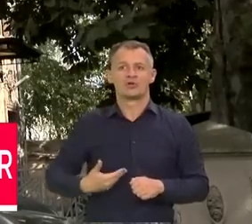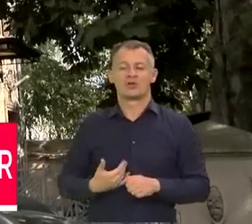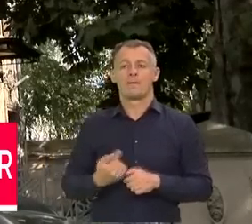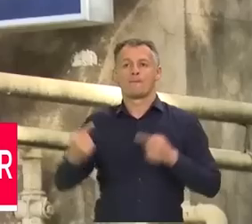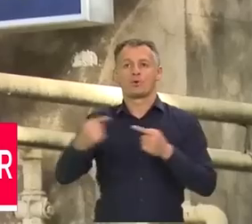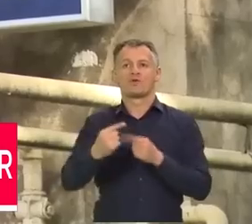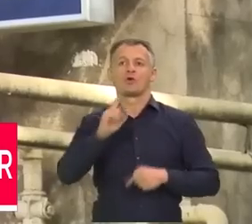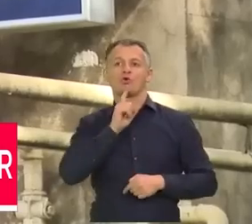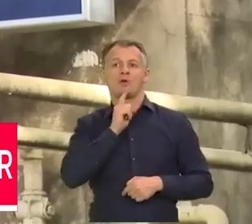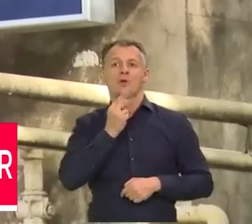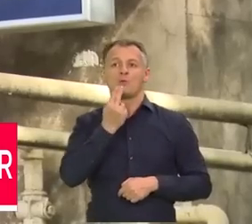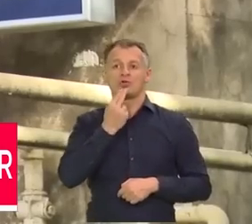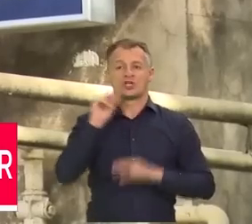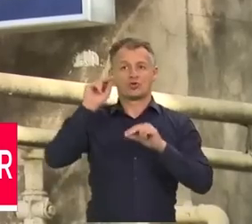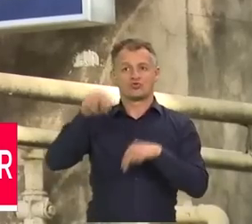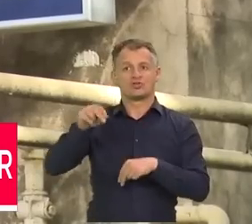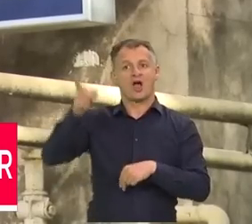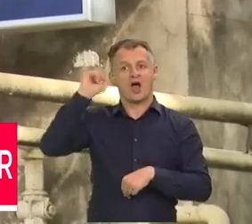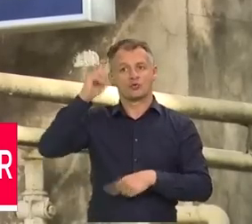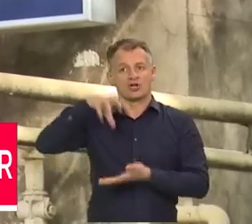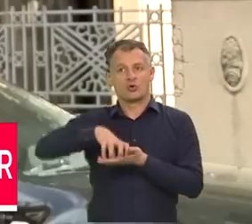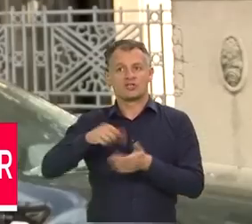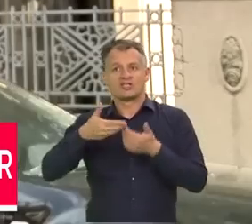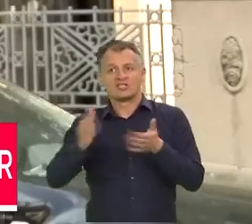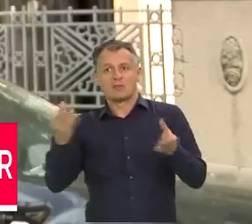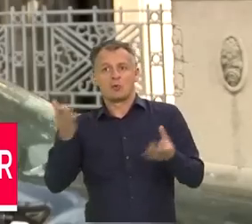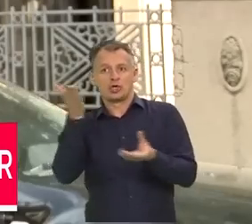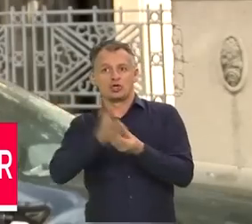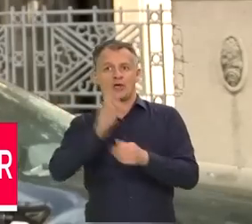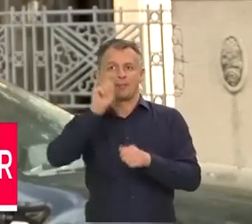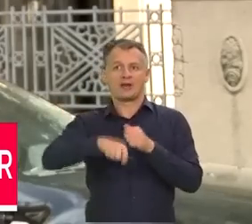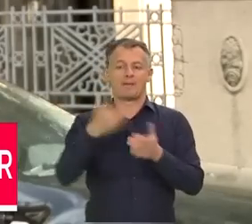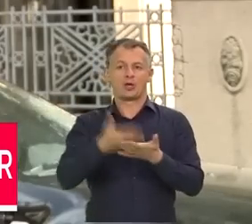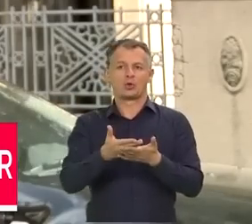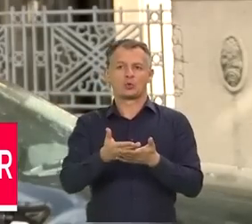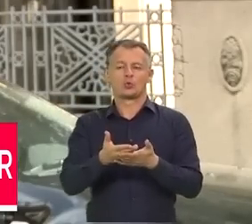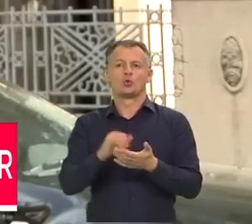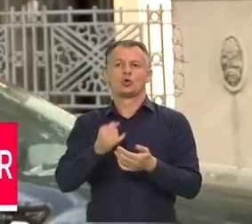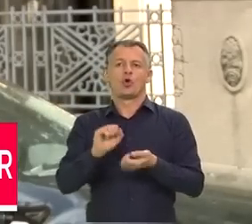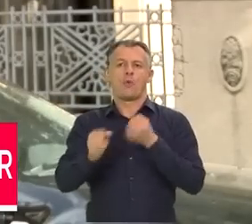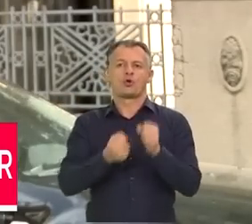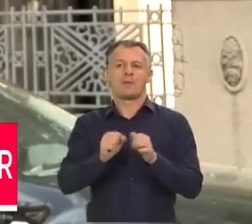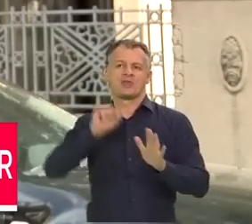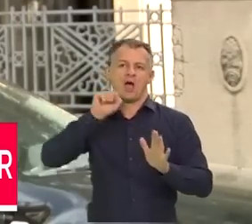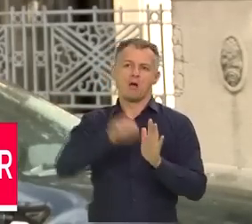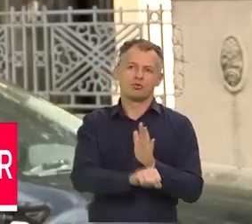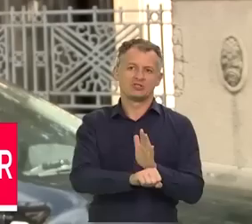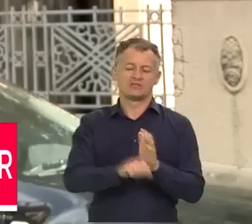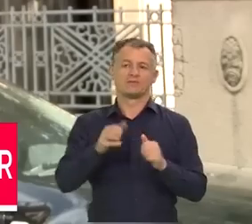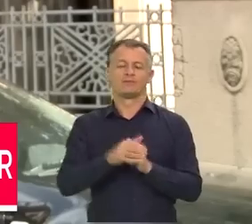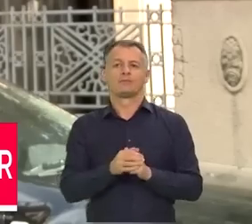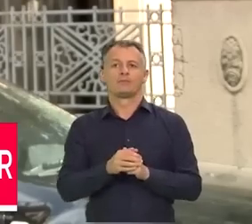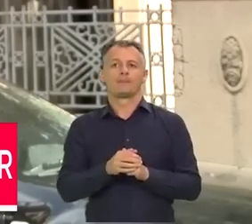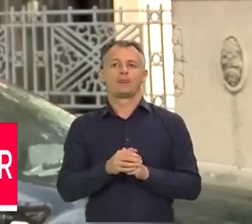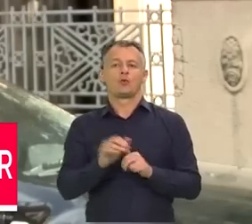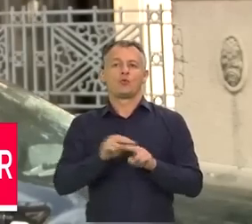numele agenților ajunși atunci la fața locului au fost deschise mai multe dosare penale pentru ultraj și purtare abuzivă conform